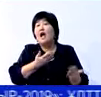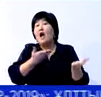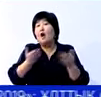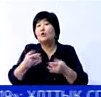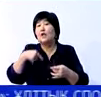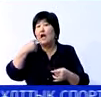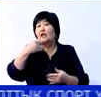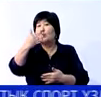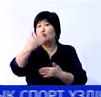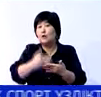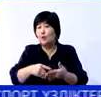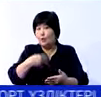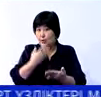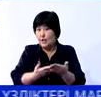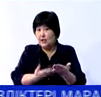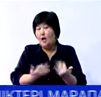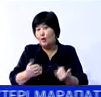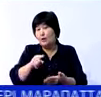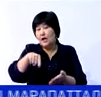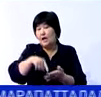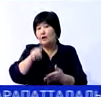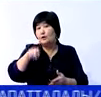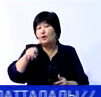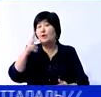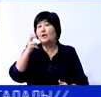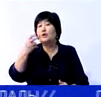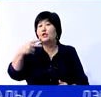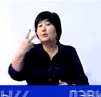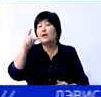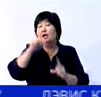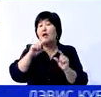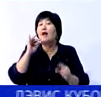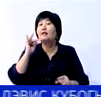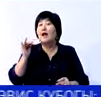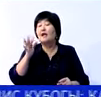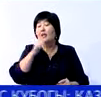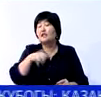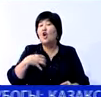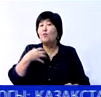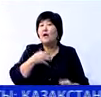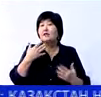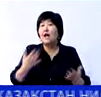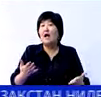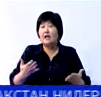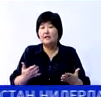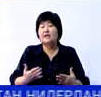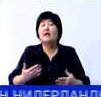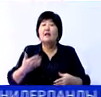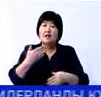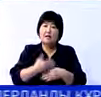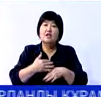өткен жөн деп атап көрсетті. Осы орайда қаламыздағы нөмірі 222 мектепте тарихи кезеңнің маңызын айшықтайтын мазмұнды кеш